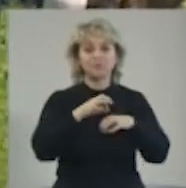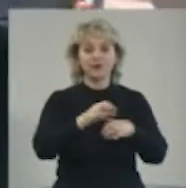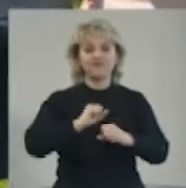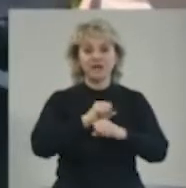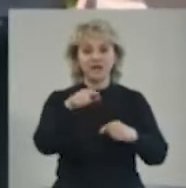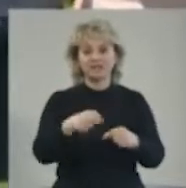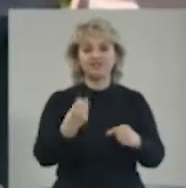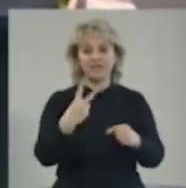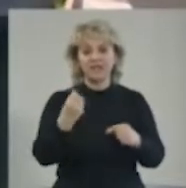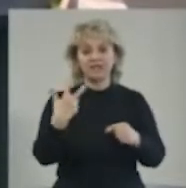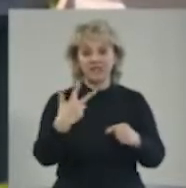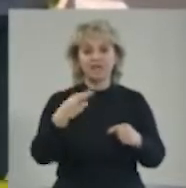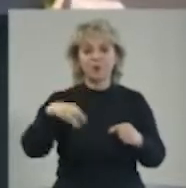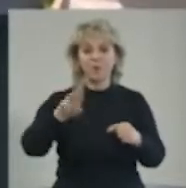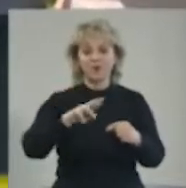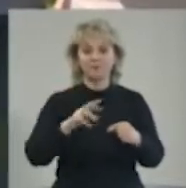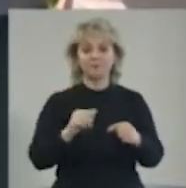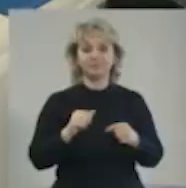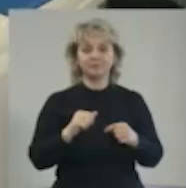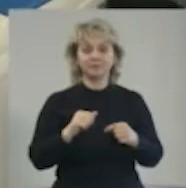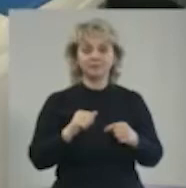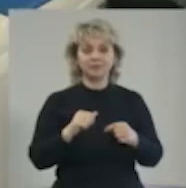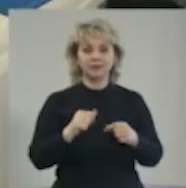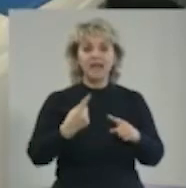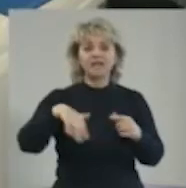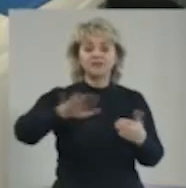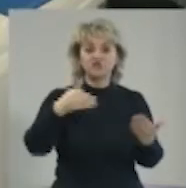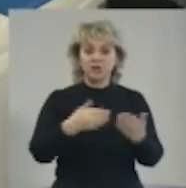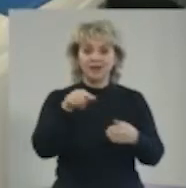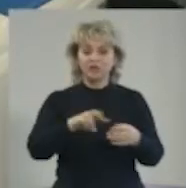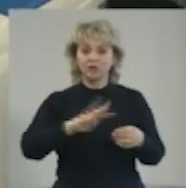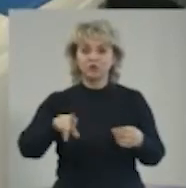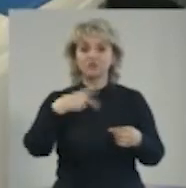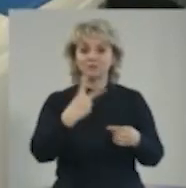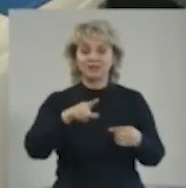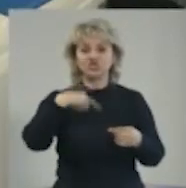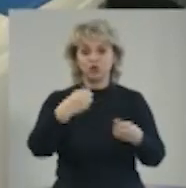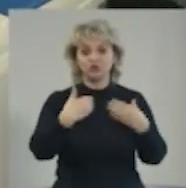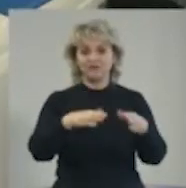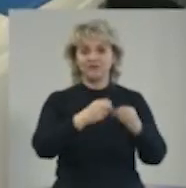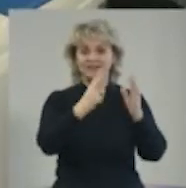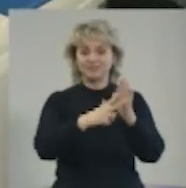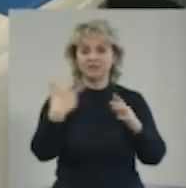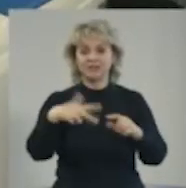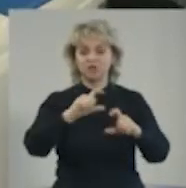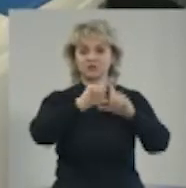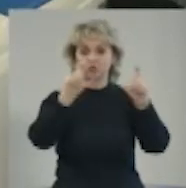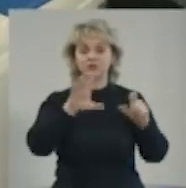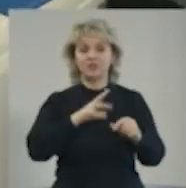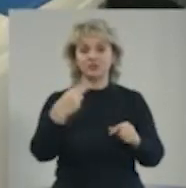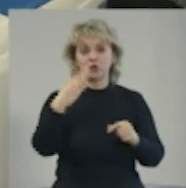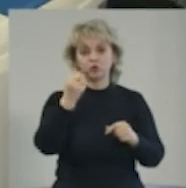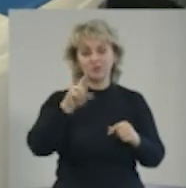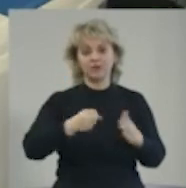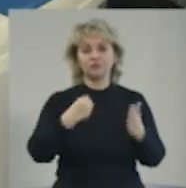выходные 12 и 13 мая. Это все новости к этой минуте. Смотрите следующий выпуск в 18:30. В студии